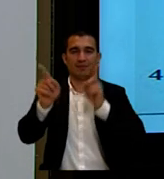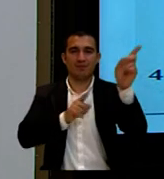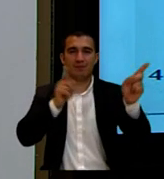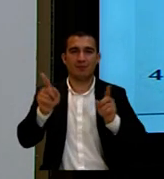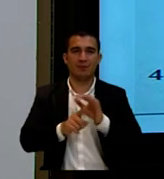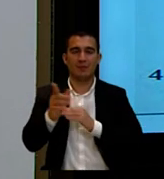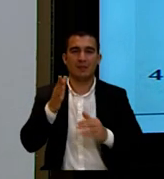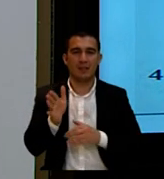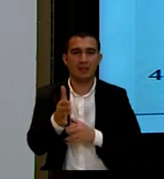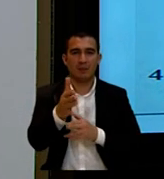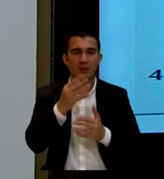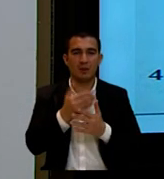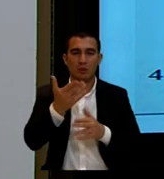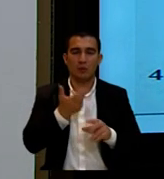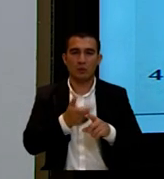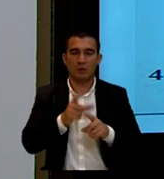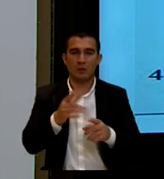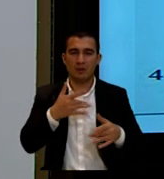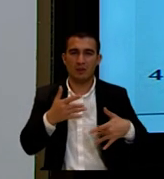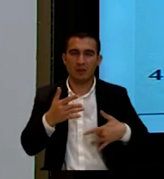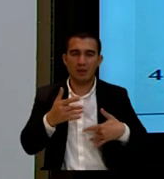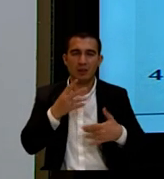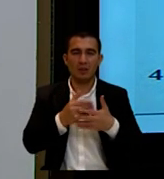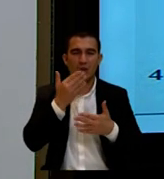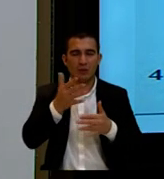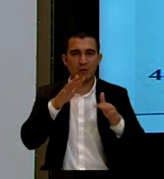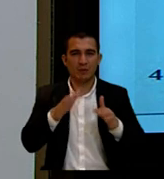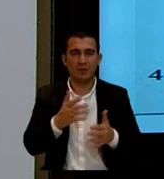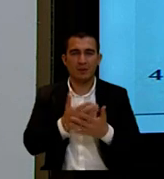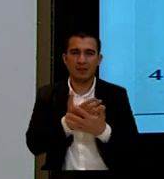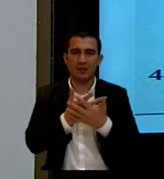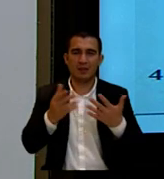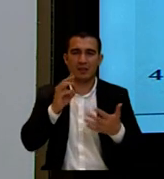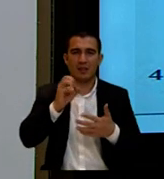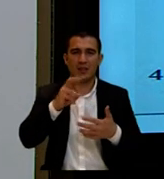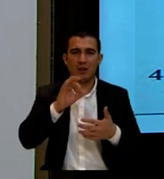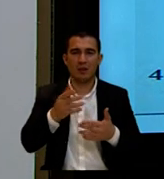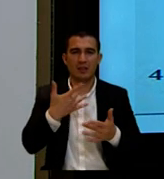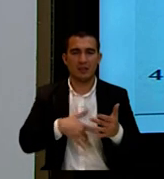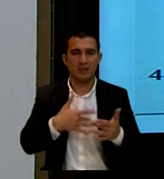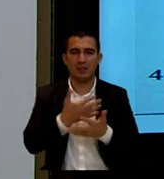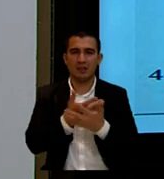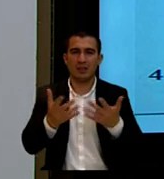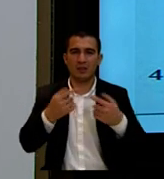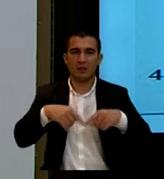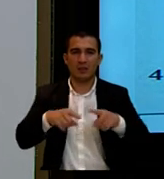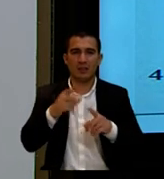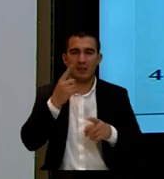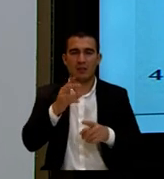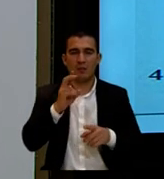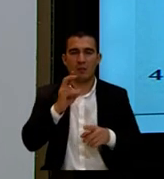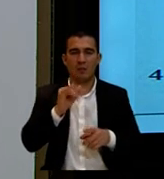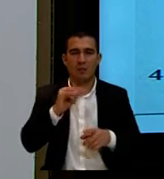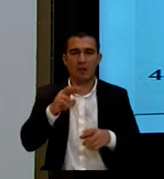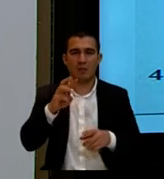Baliqlarda qon buyrak, taloqda ishlab chiqariladi. Bitta bo'lmacha va